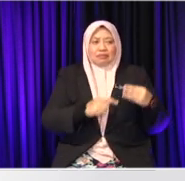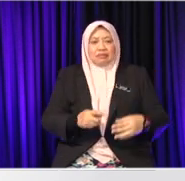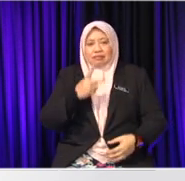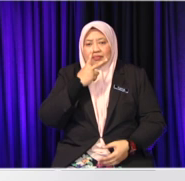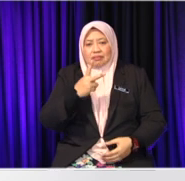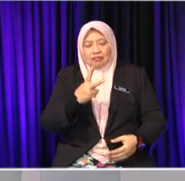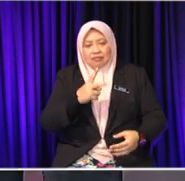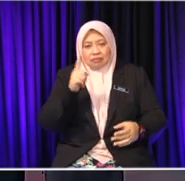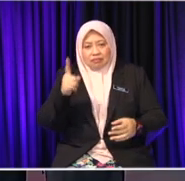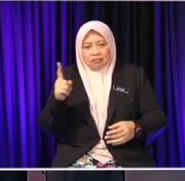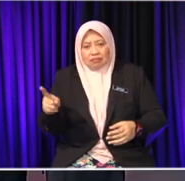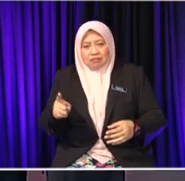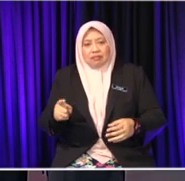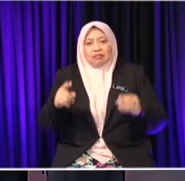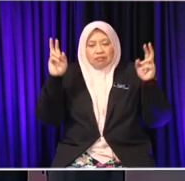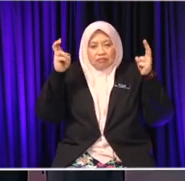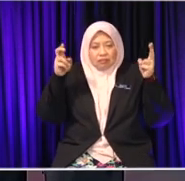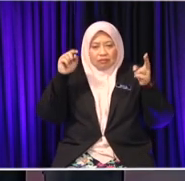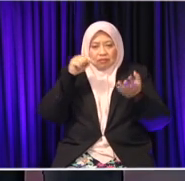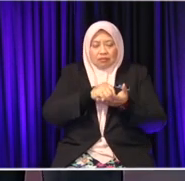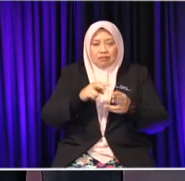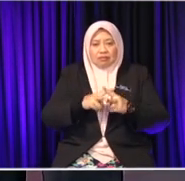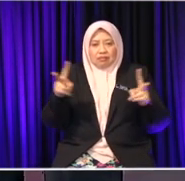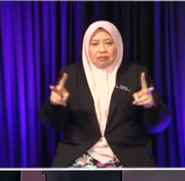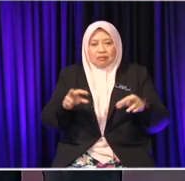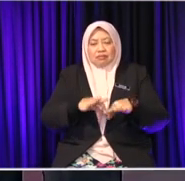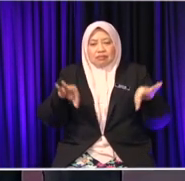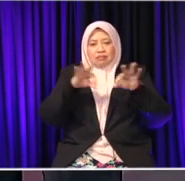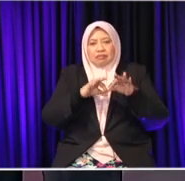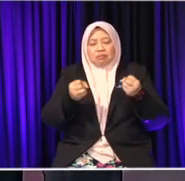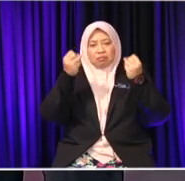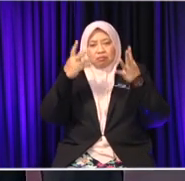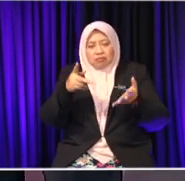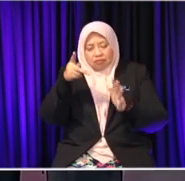ini memang sangat penting dan paling banyak